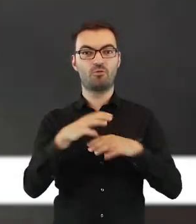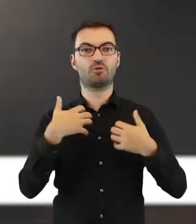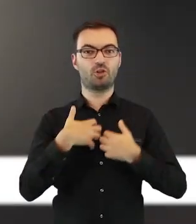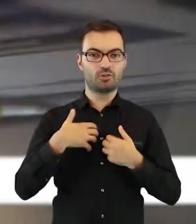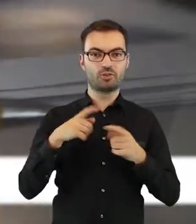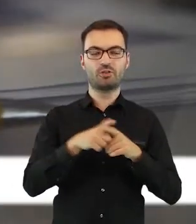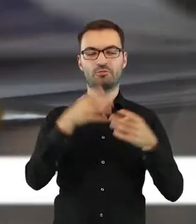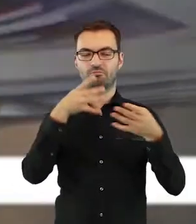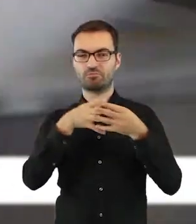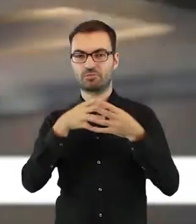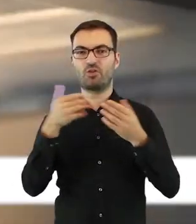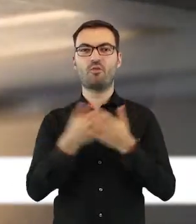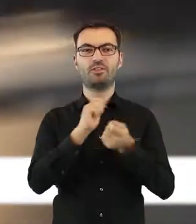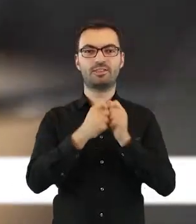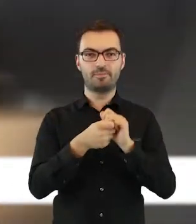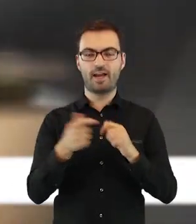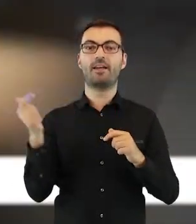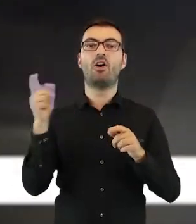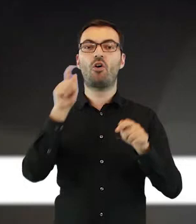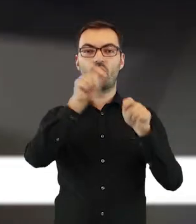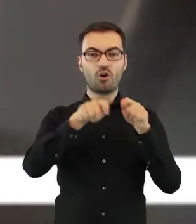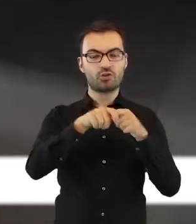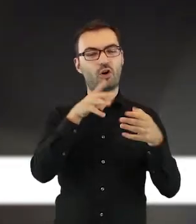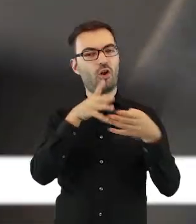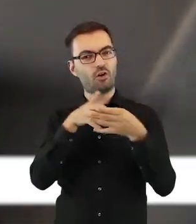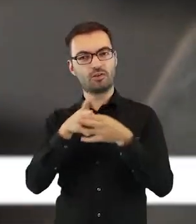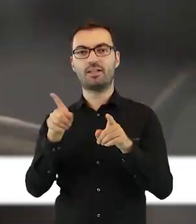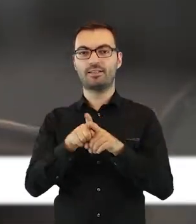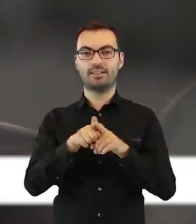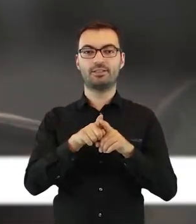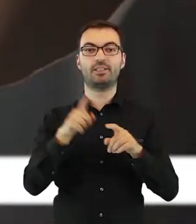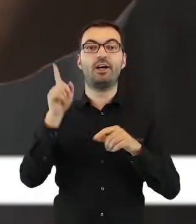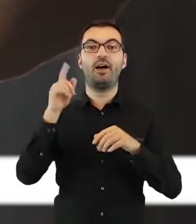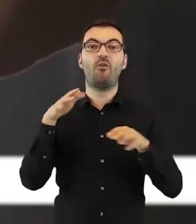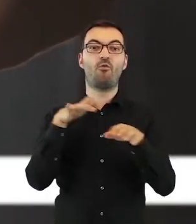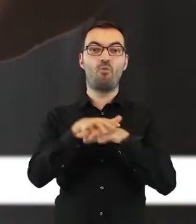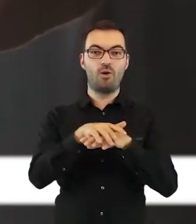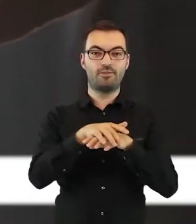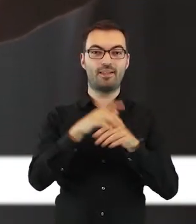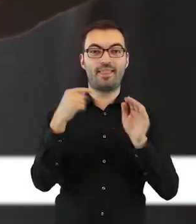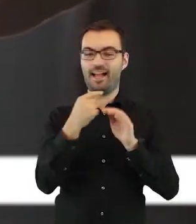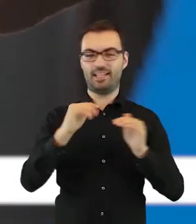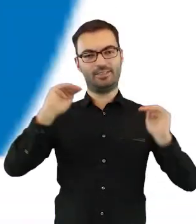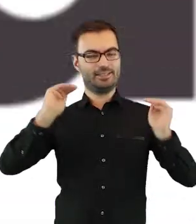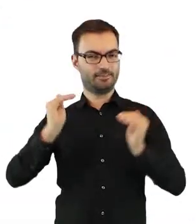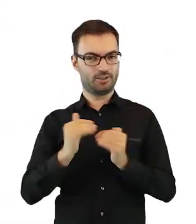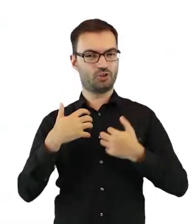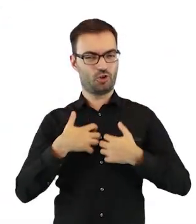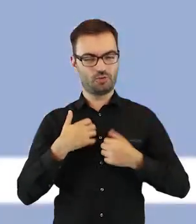kosztów planowanych zmian, uczestniczenie w kontrolach, ale też minimalizowanie negatywnego oddziaływania na